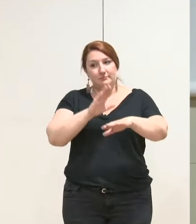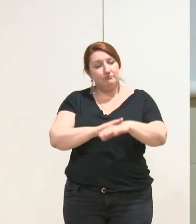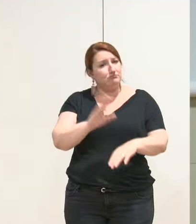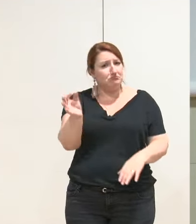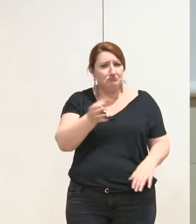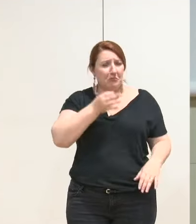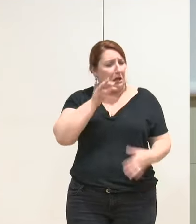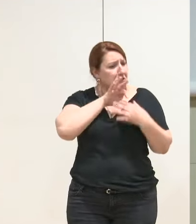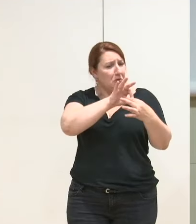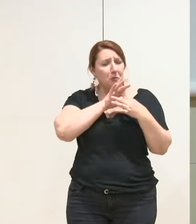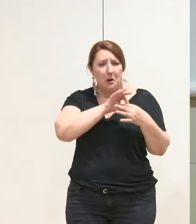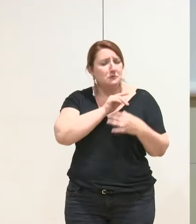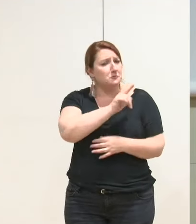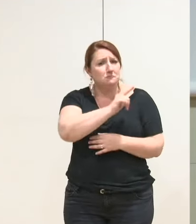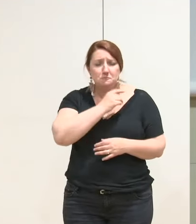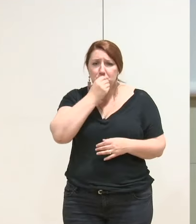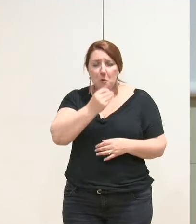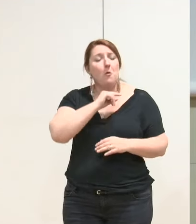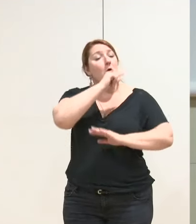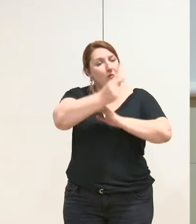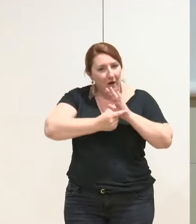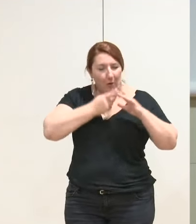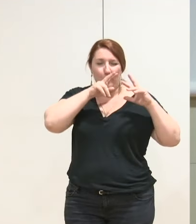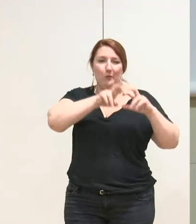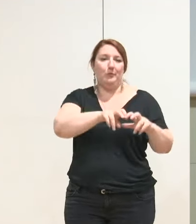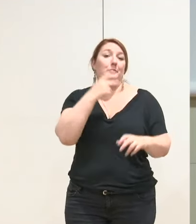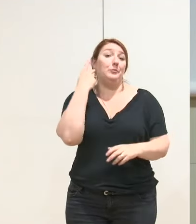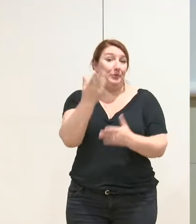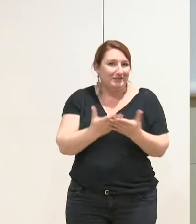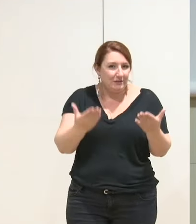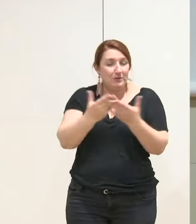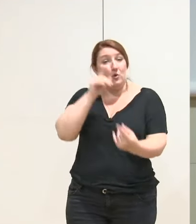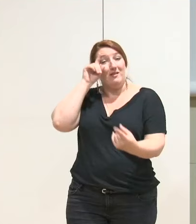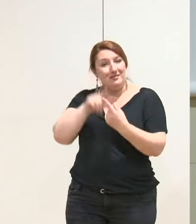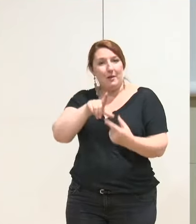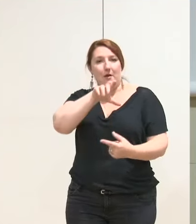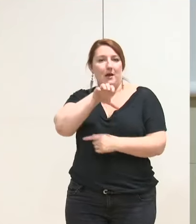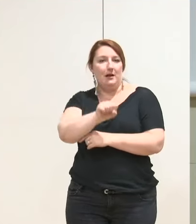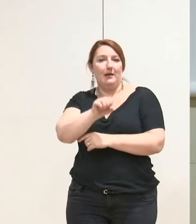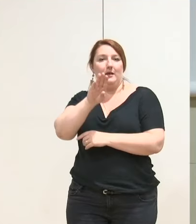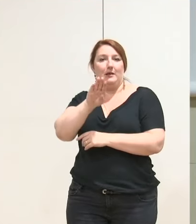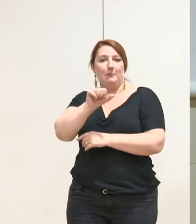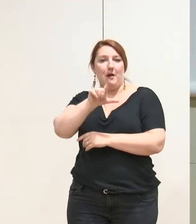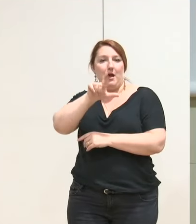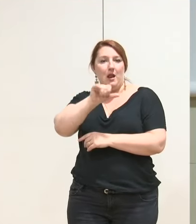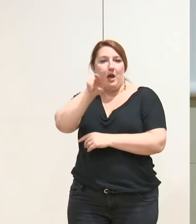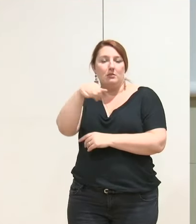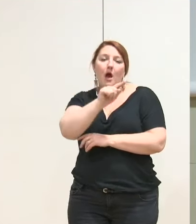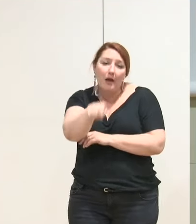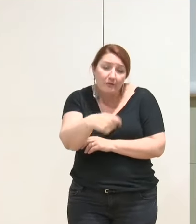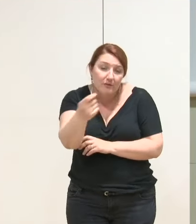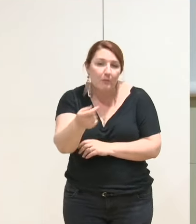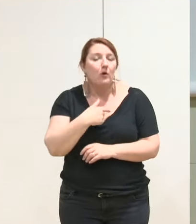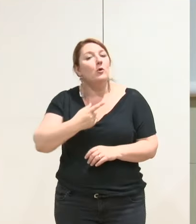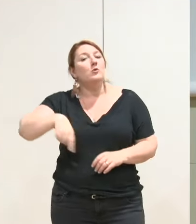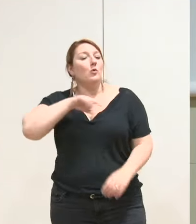avec cette association nous allons regarder à nouveau la situation sur les Baladins et évidemment il n'a jamais été question